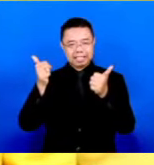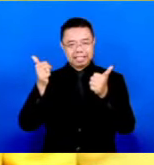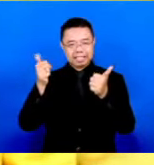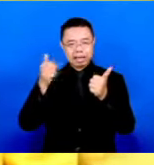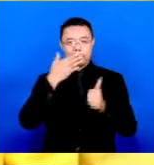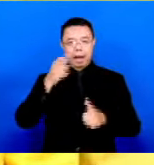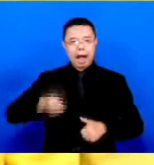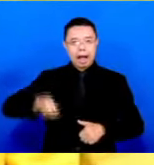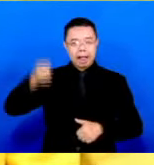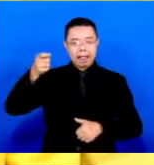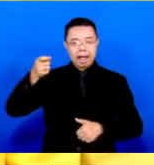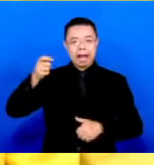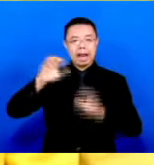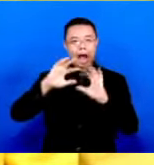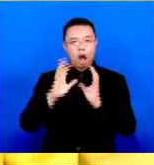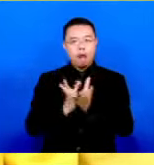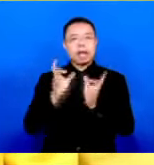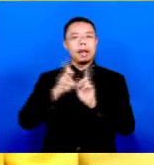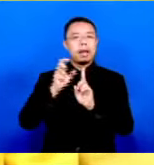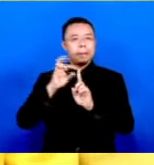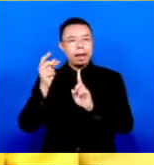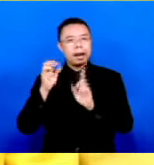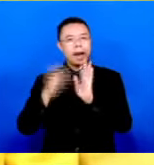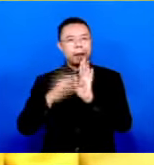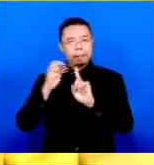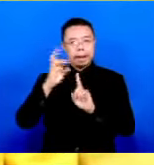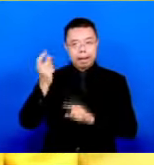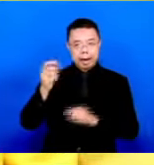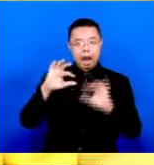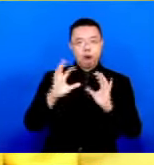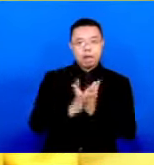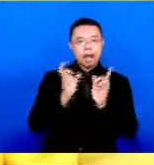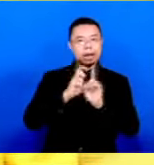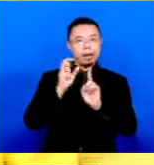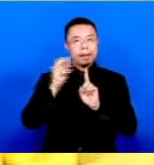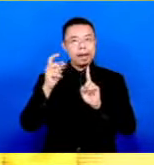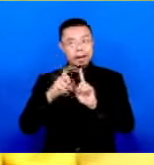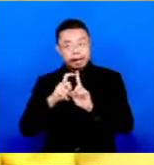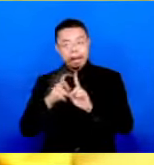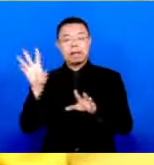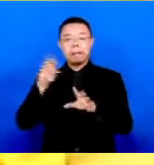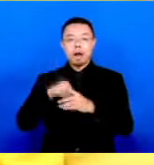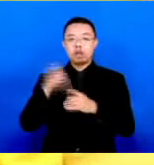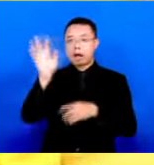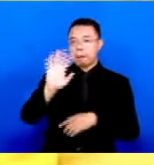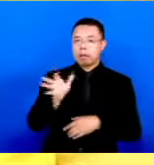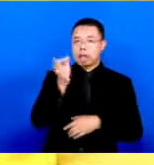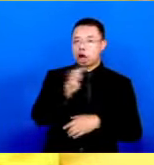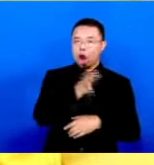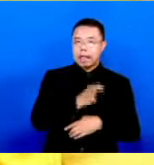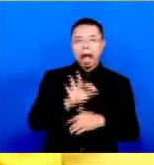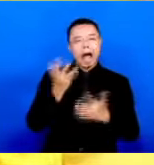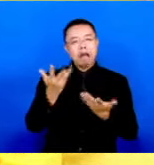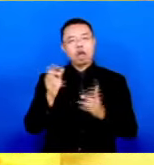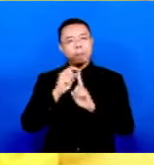pelantikan anggota DPR MPR, anggota DPRD, baik itu kabupaten kota maupun provinsi,